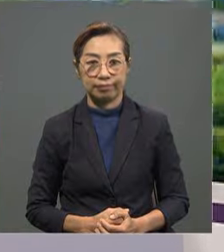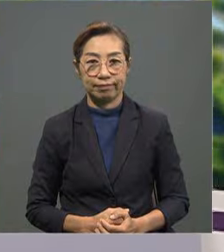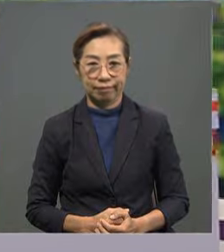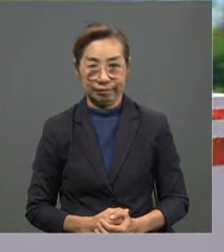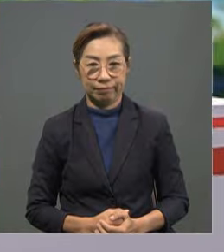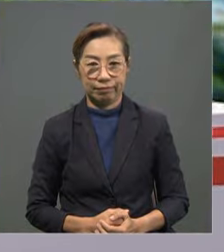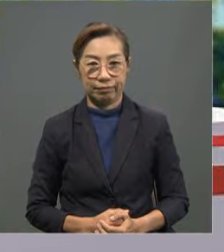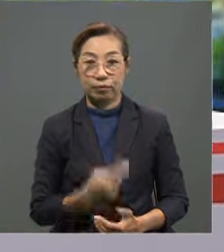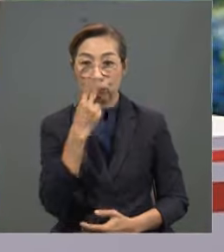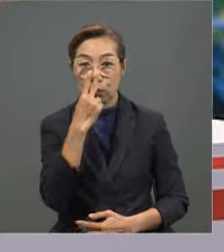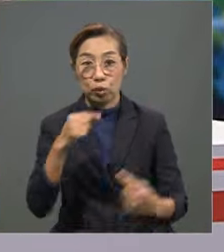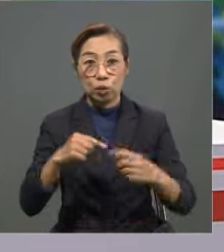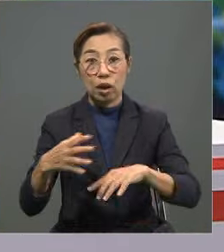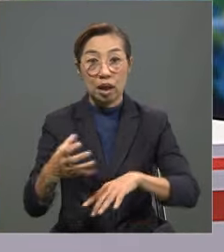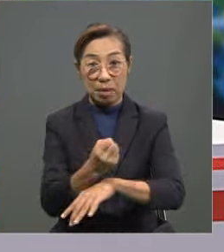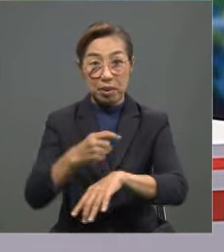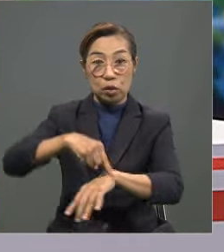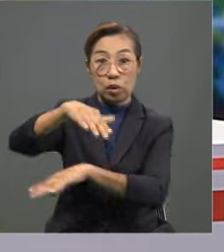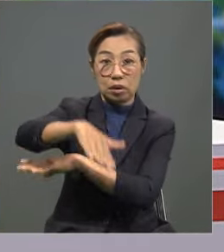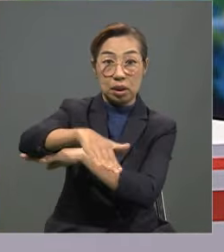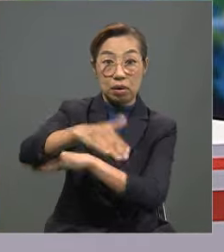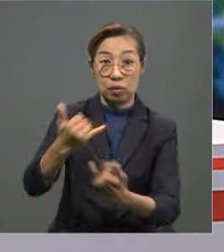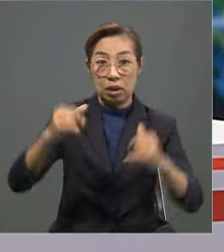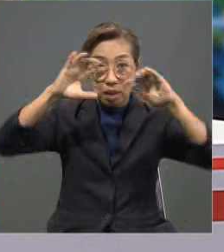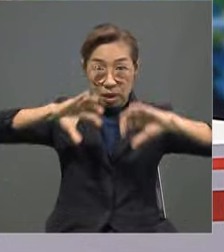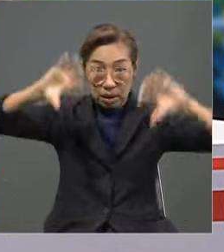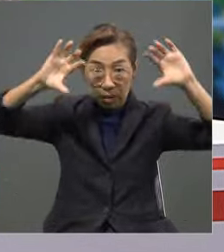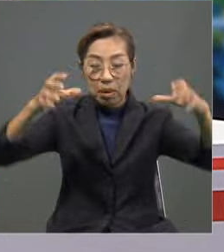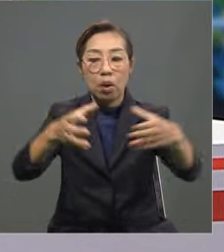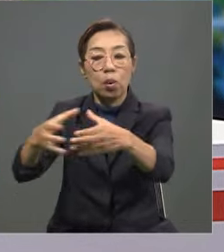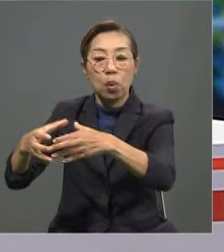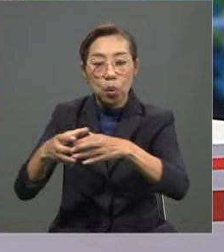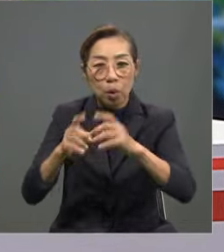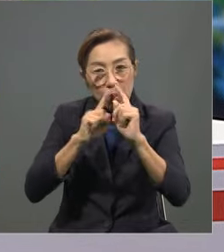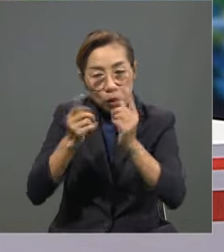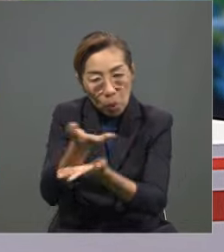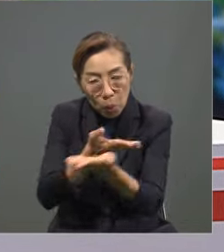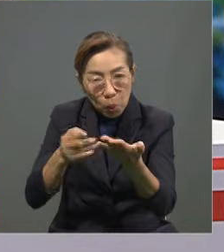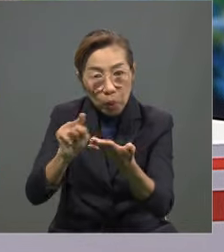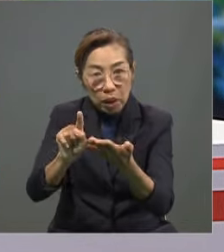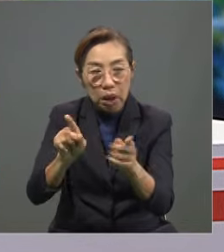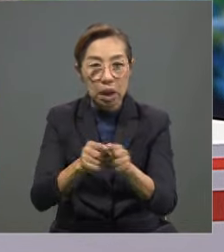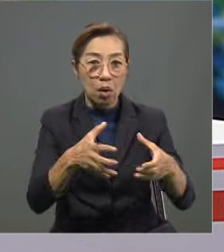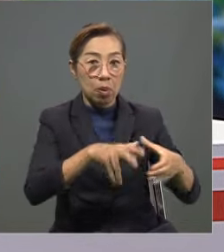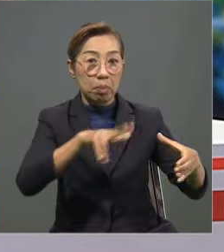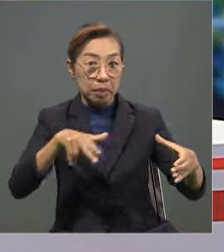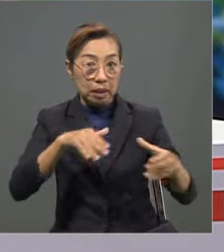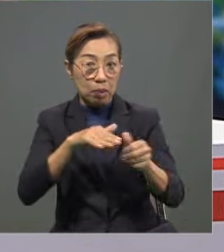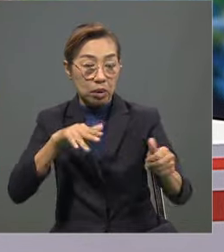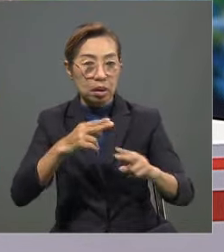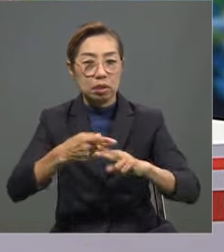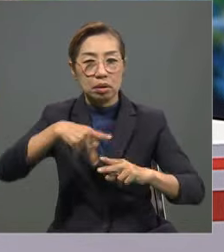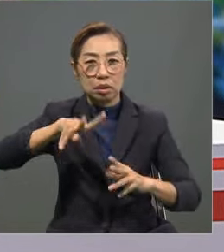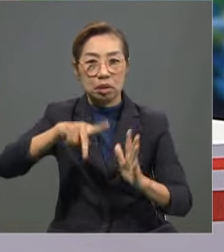จับตาการเคลื่อนไหวทางการเมืองในช่วงเย็นวันนี้เพราะว่าพรรคร่วมรัฐบาลเจะมีการนัดหารือกันนะคะทางแกนนำของพรรคเพื่อไทยอย่างนายภูมิธรรม